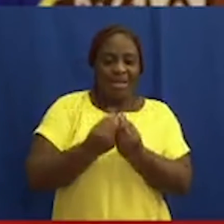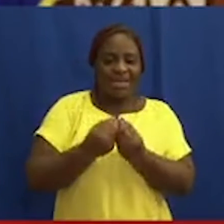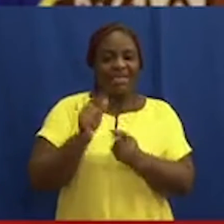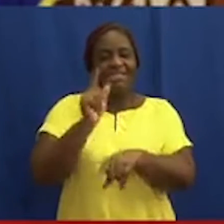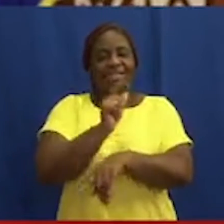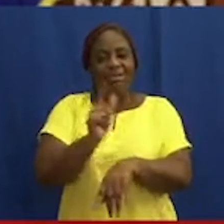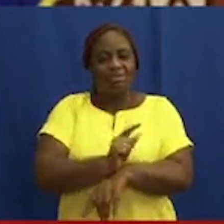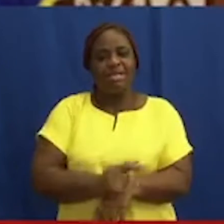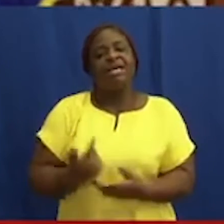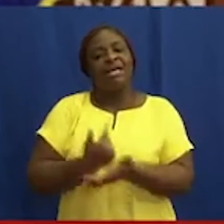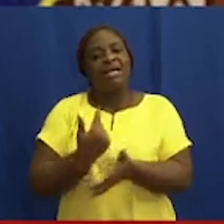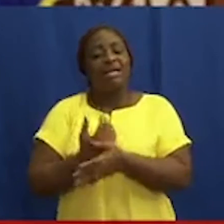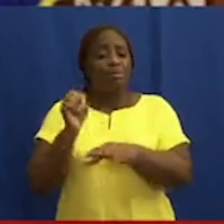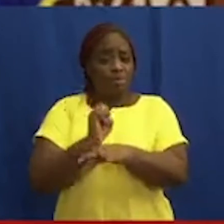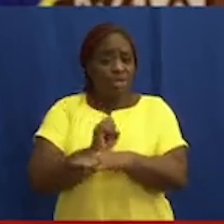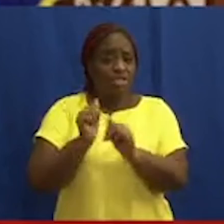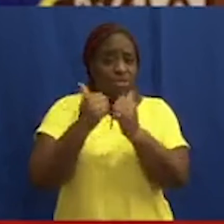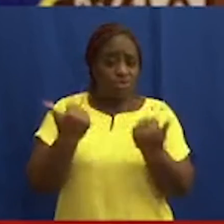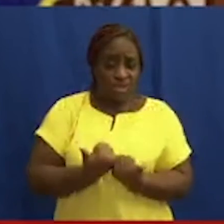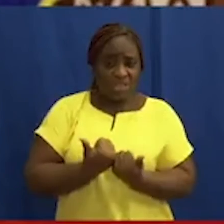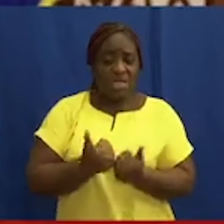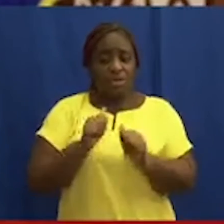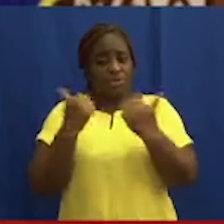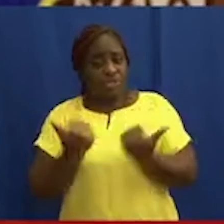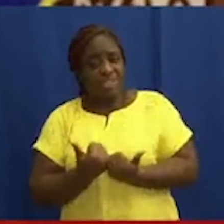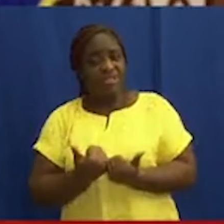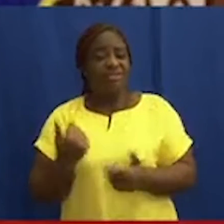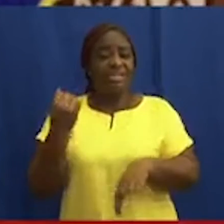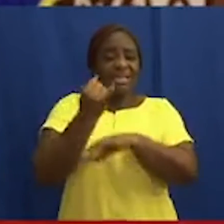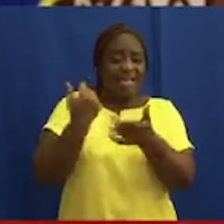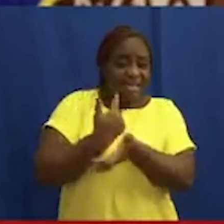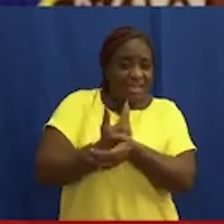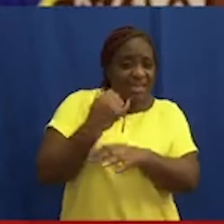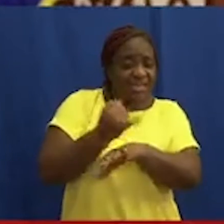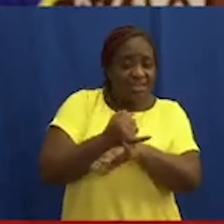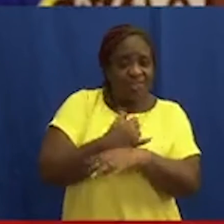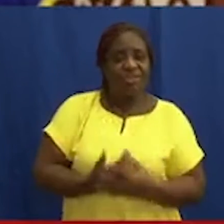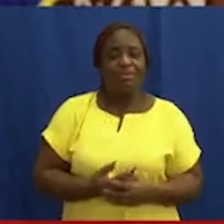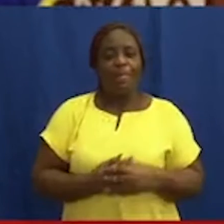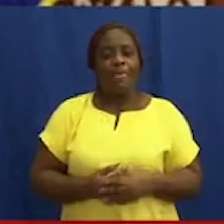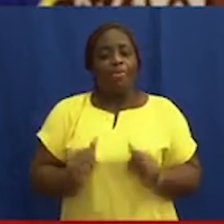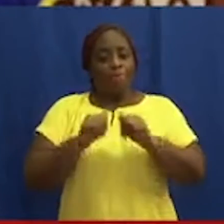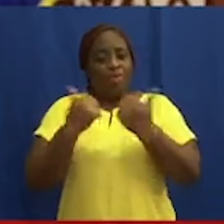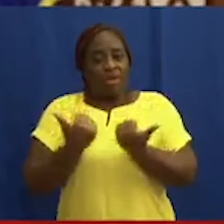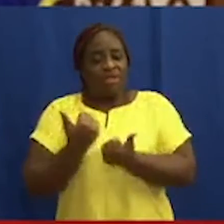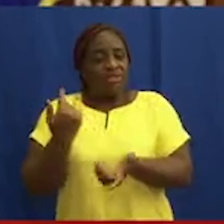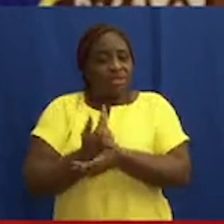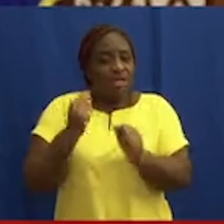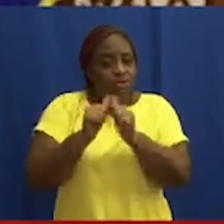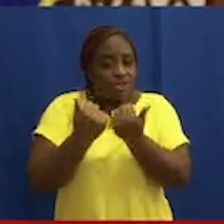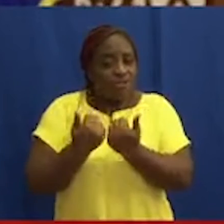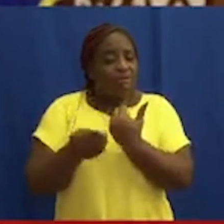Na samu karfin gwiwa matuka da irin gudunmuwan da wayannan kungiyoyi suka bayar na ganin cewa idan an